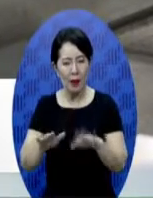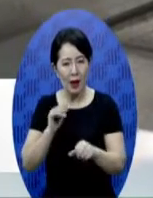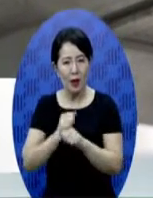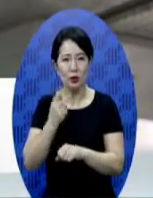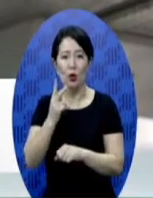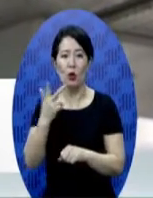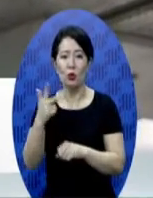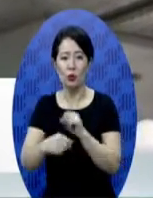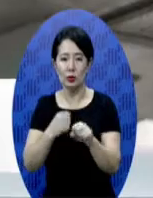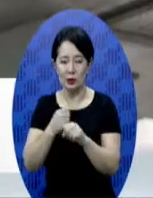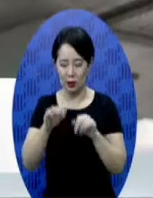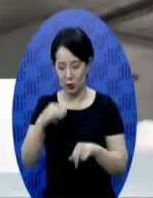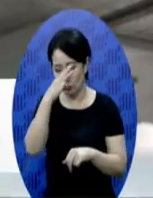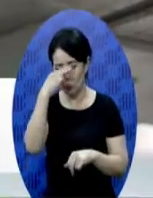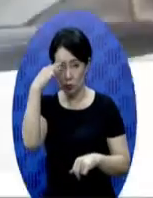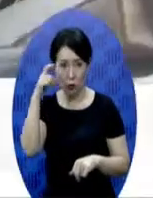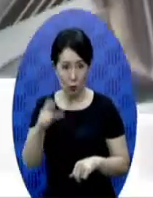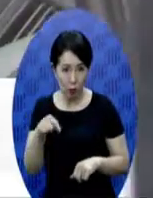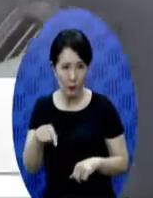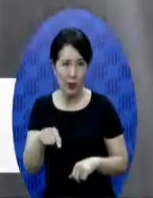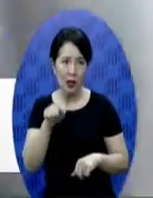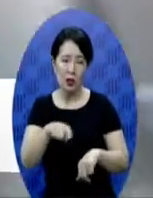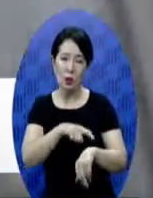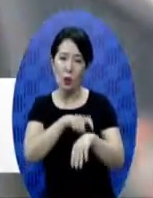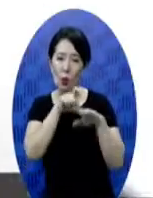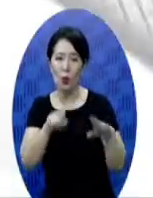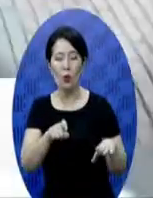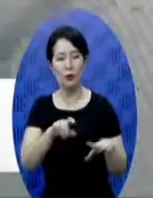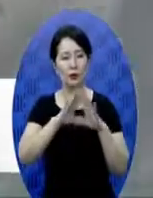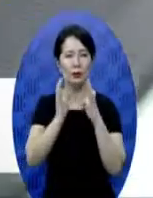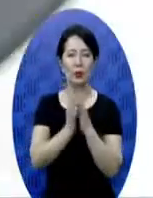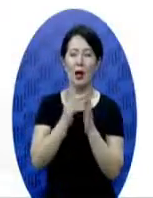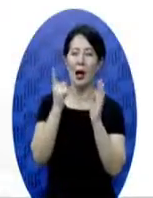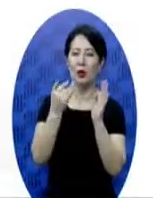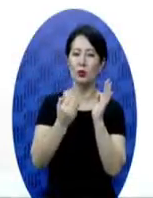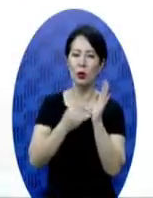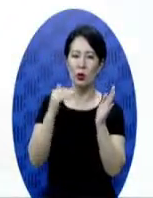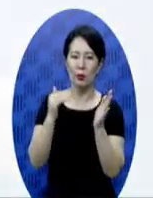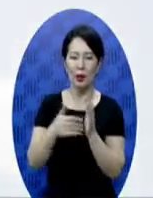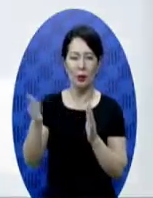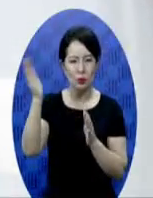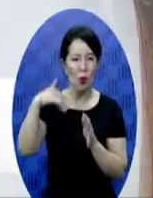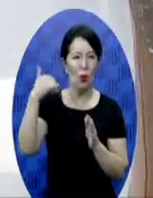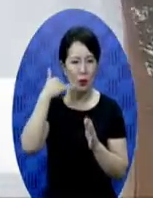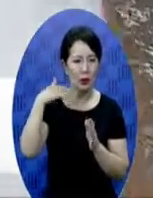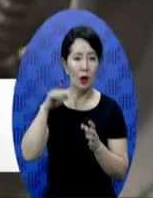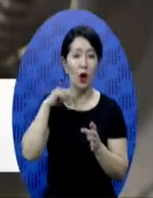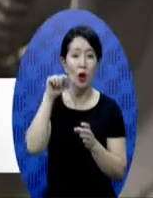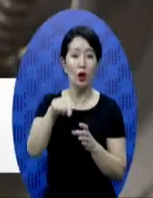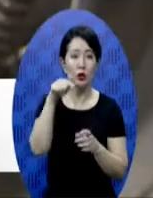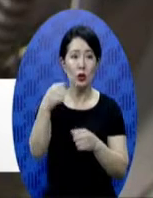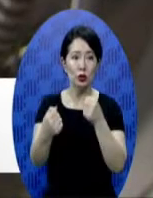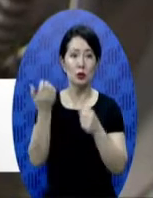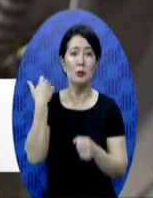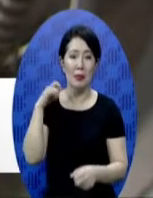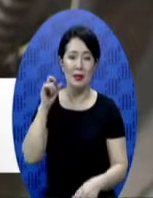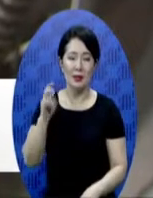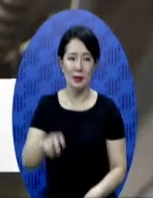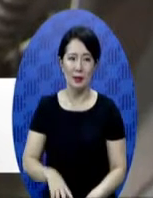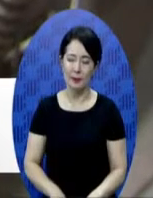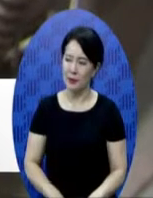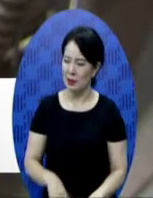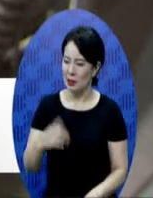жил ажиллаж байгаа туршлагатай нэгэн. За тэрээр энэ хугацаанд нийт 17,000 орчим дуудлагад явсан байна. Ганц нэг тийм